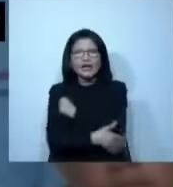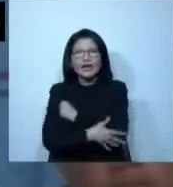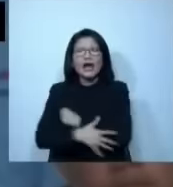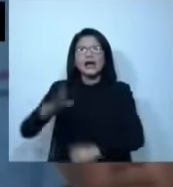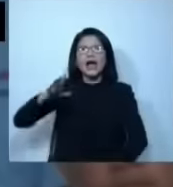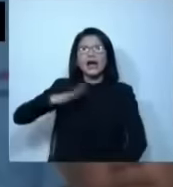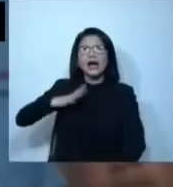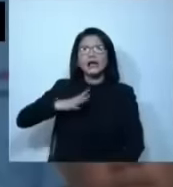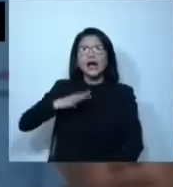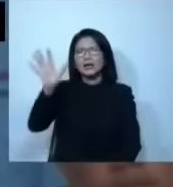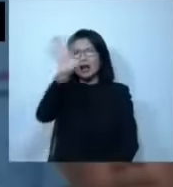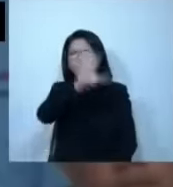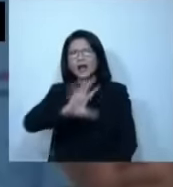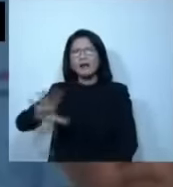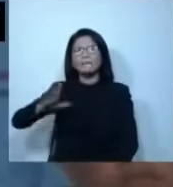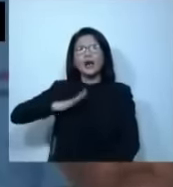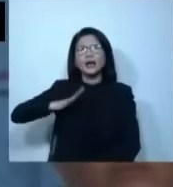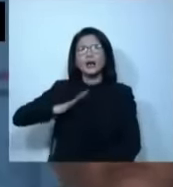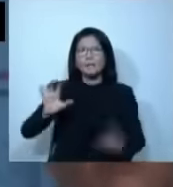kekayaan kita luar biasa.